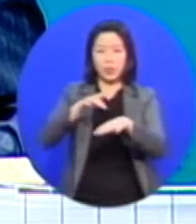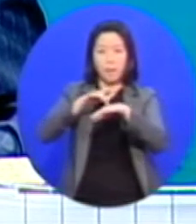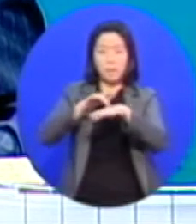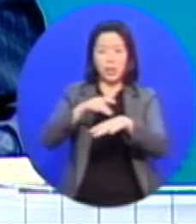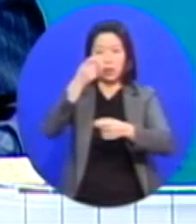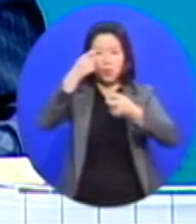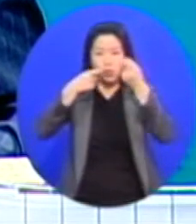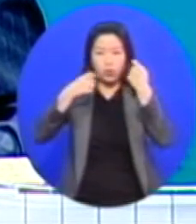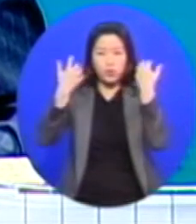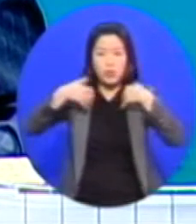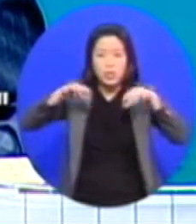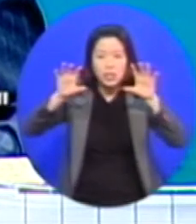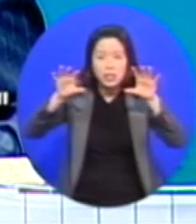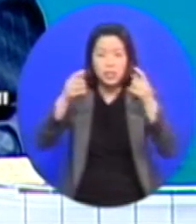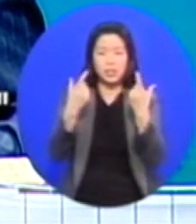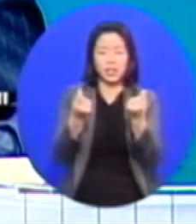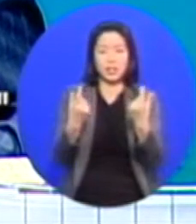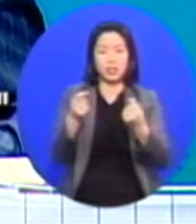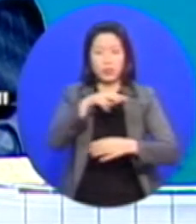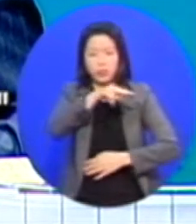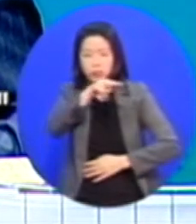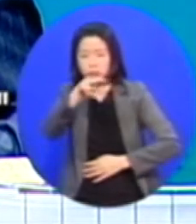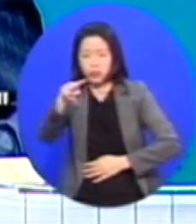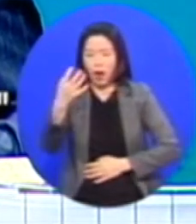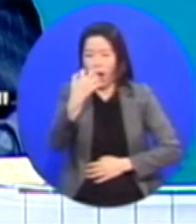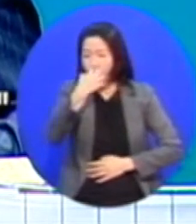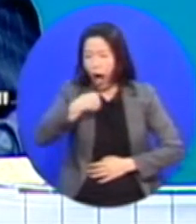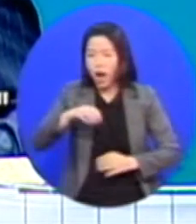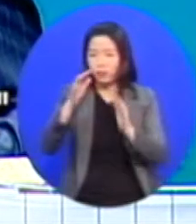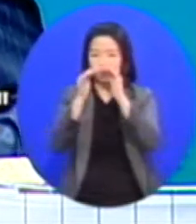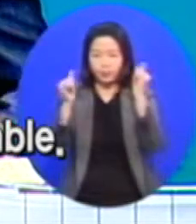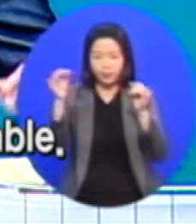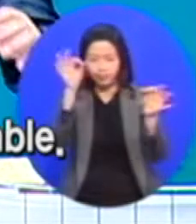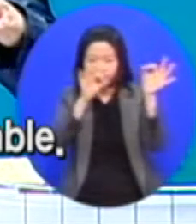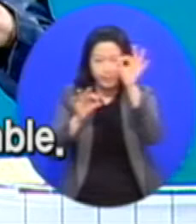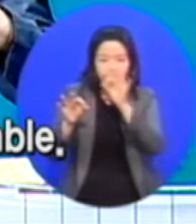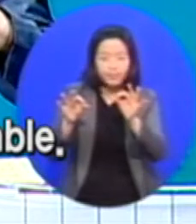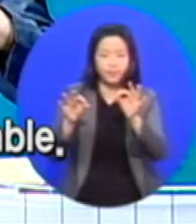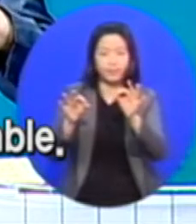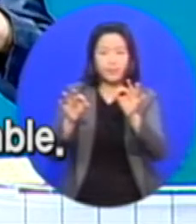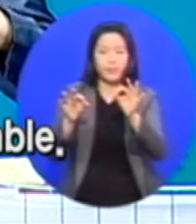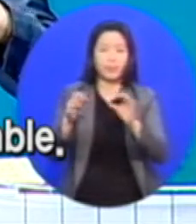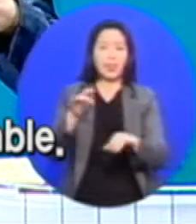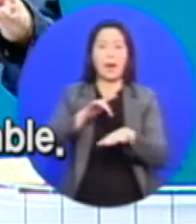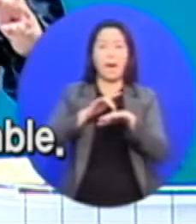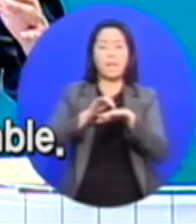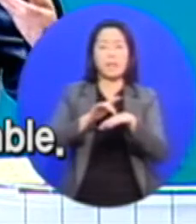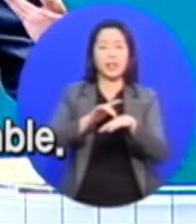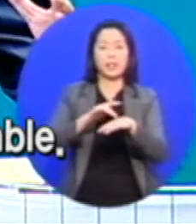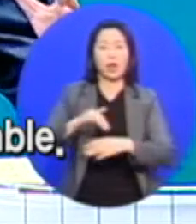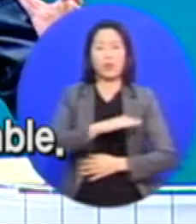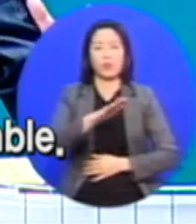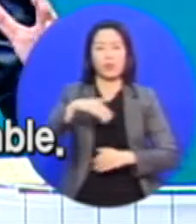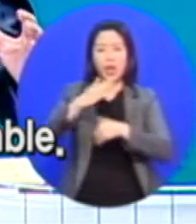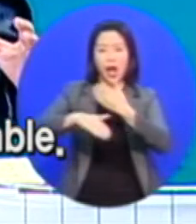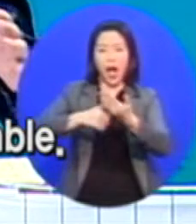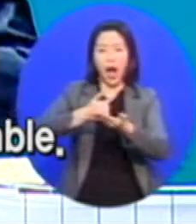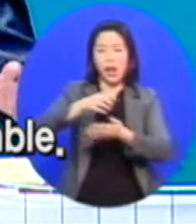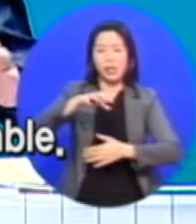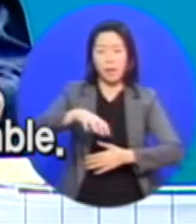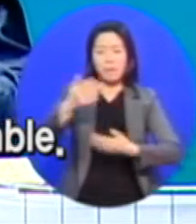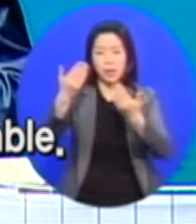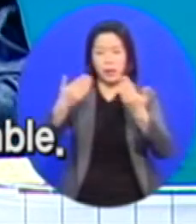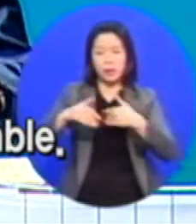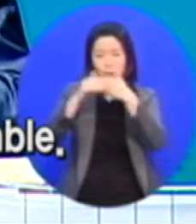사자 같이 두루 다니며 삼킬 자를 찾는 이 마귀가 우리가 하나님 앞에서 받은 모든 은혜를